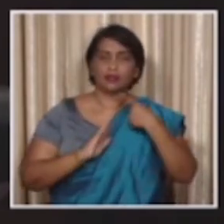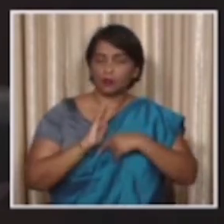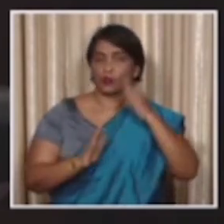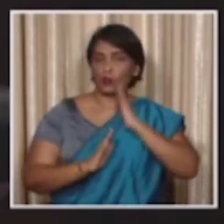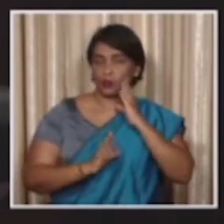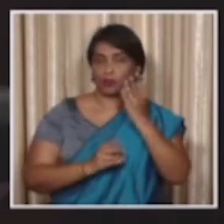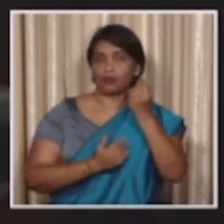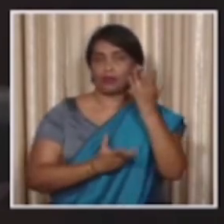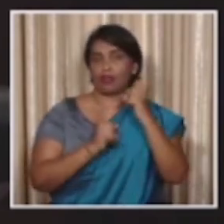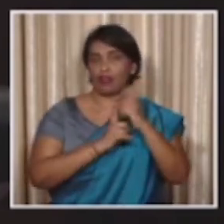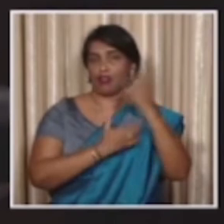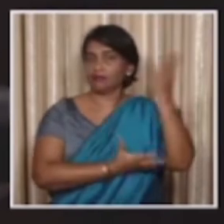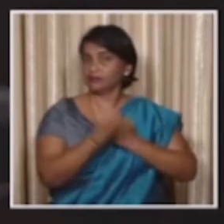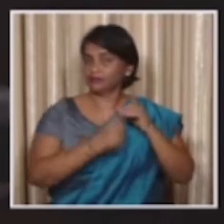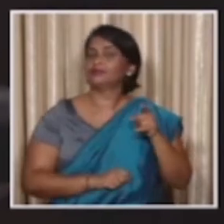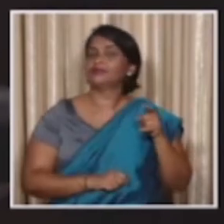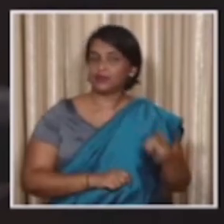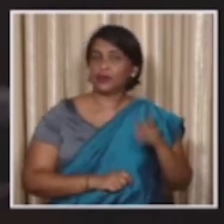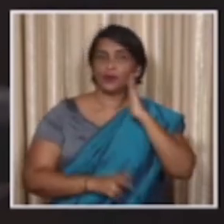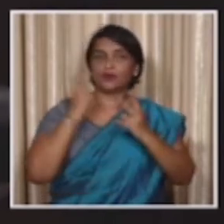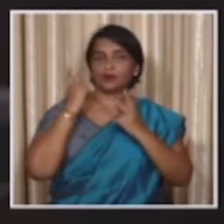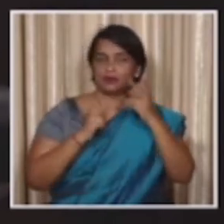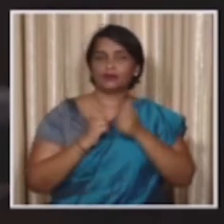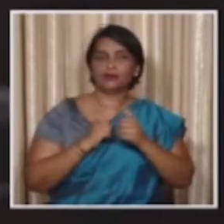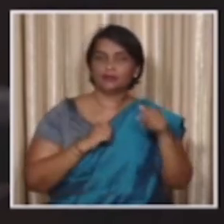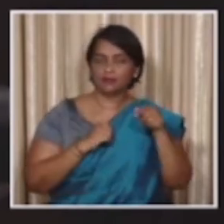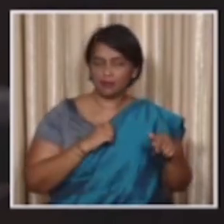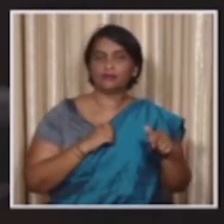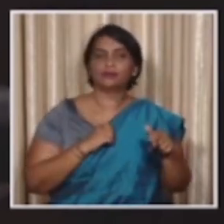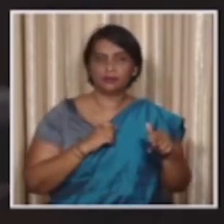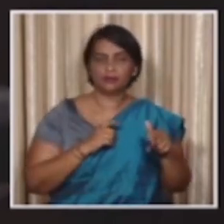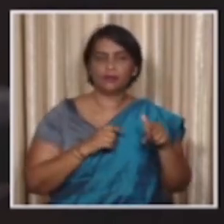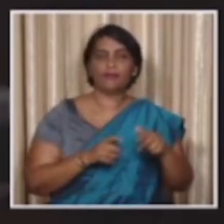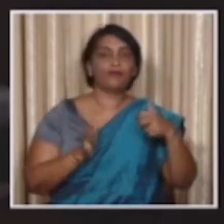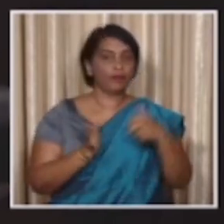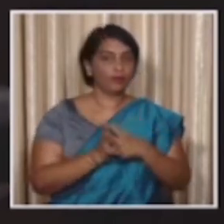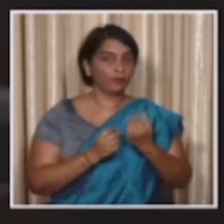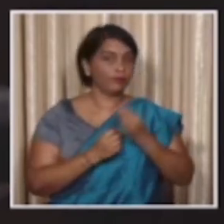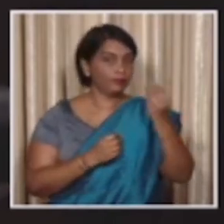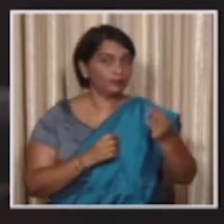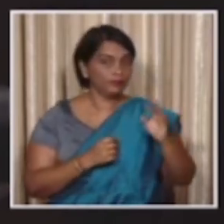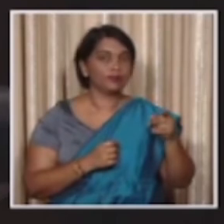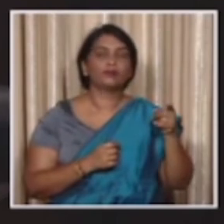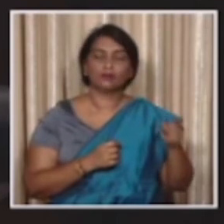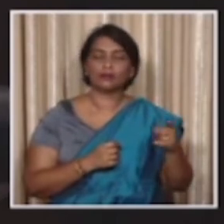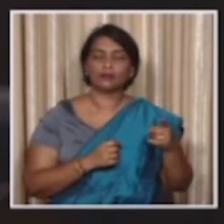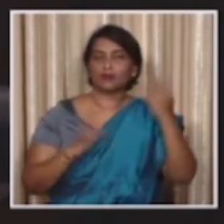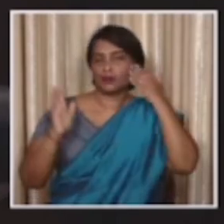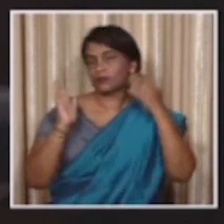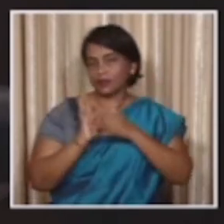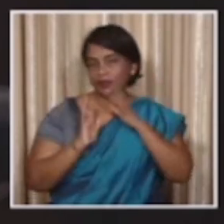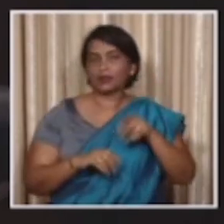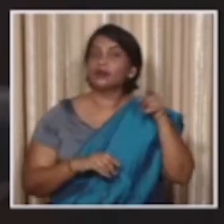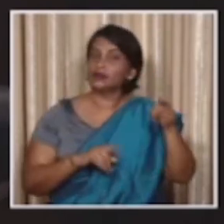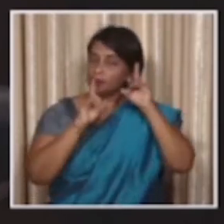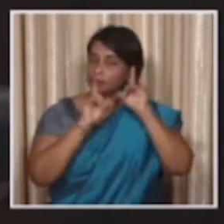විදේශ විනිමය ගෙන එන මේ සංචාරක ශ්‍රේෂ්ඨයේ සංචාරකයන්ට වීසා ලබා දීම සඳහා සංවේදී වෙලා